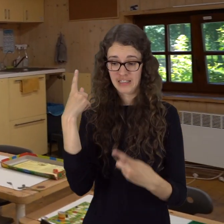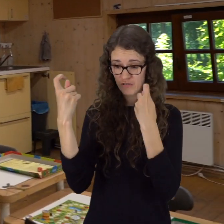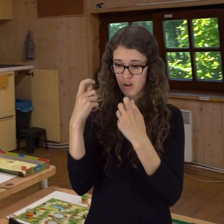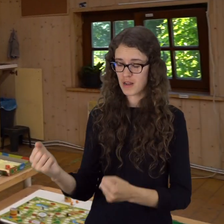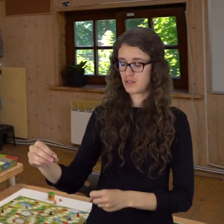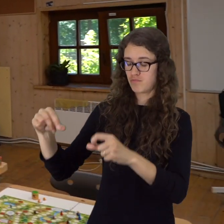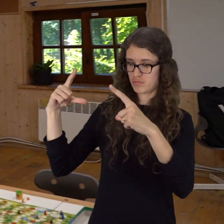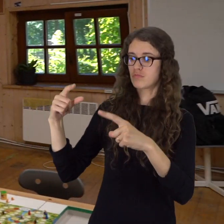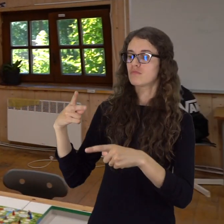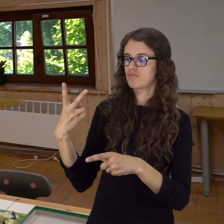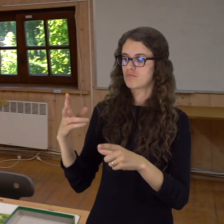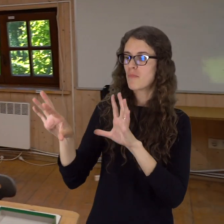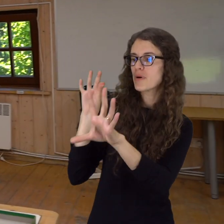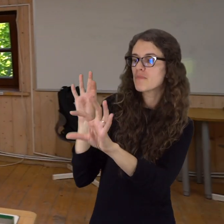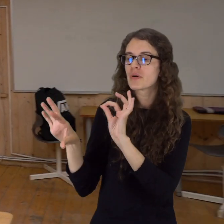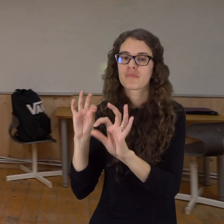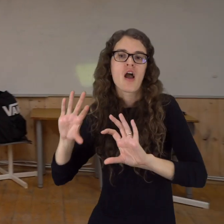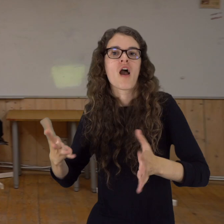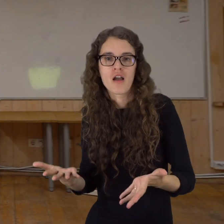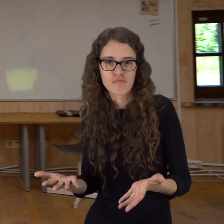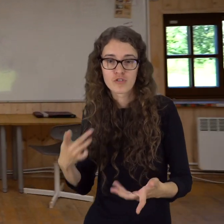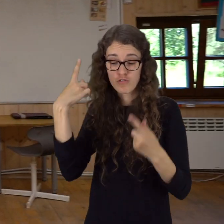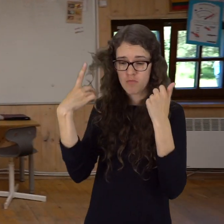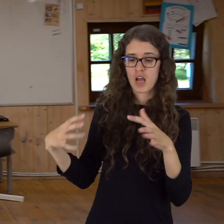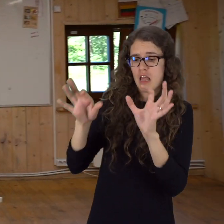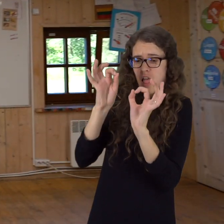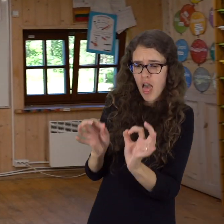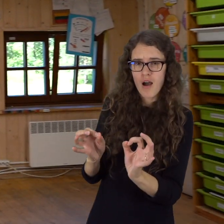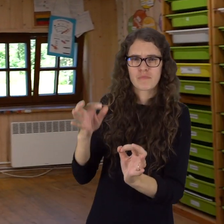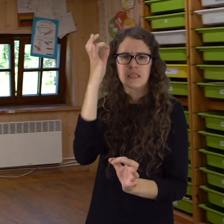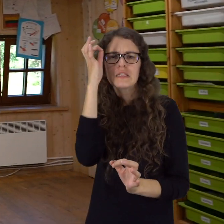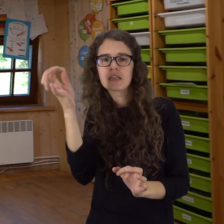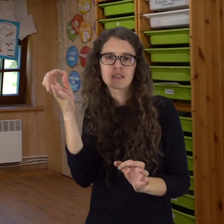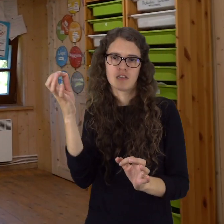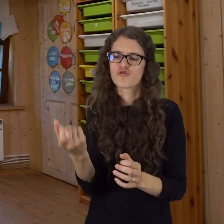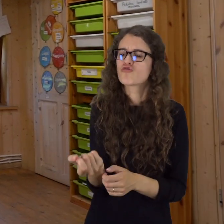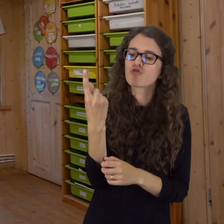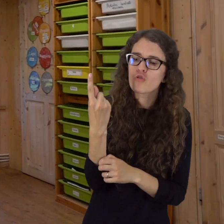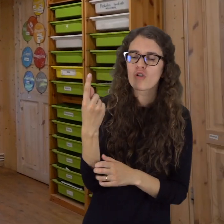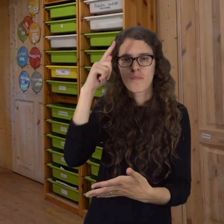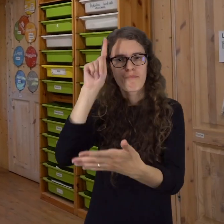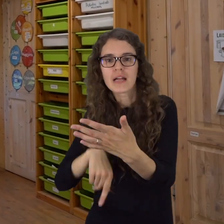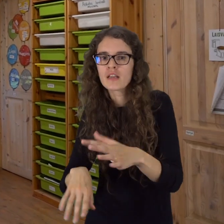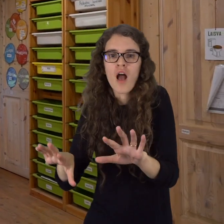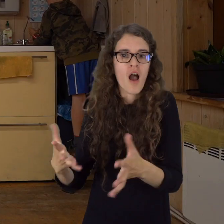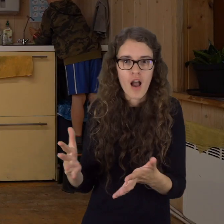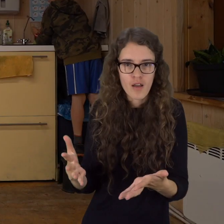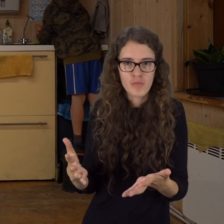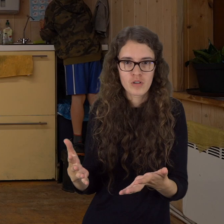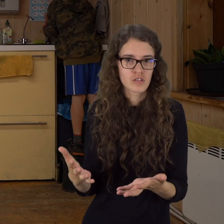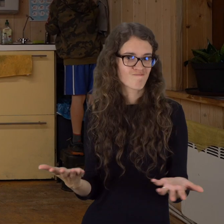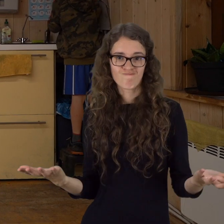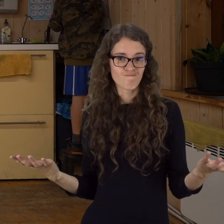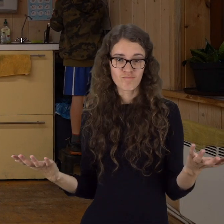atsirinkti tą informaciją, kuri informacija yra na, tiksli ir kokie šaltiniai yra tikslus ir iš kur reikia kaupti